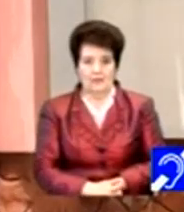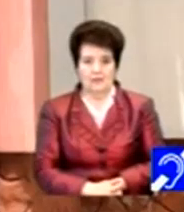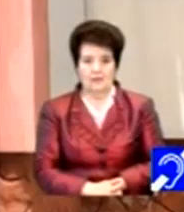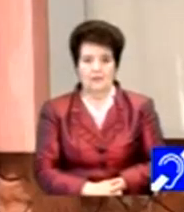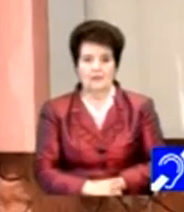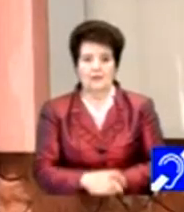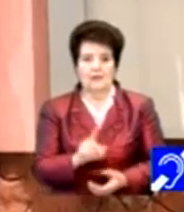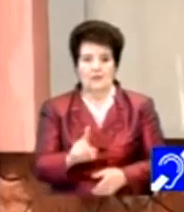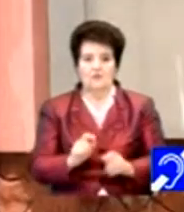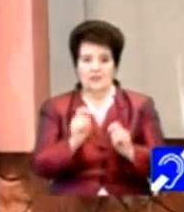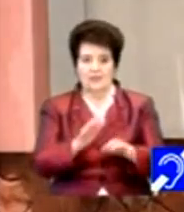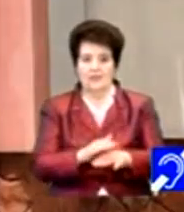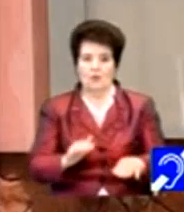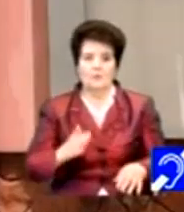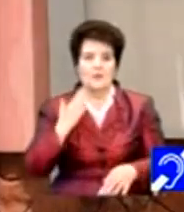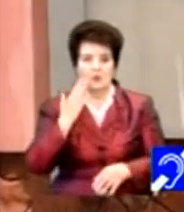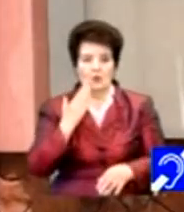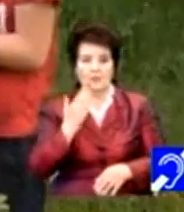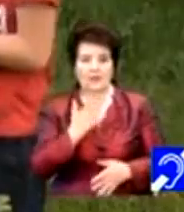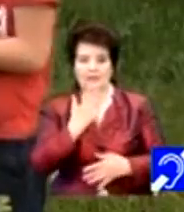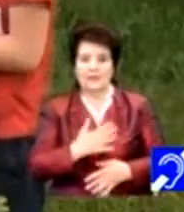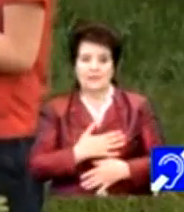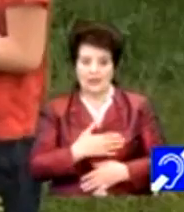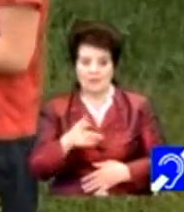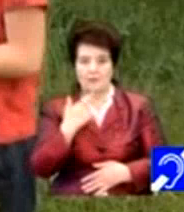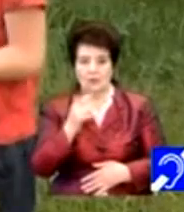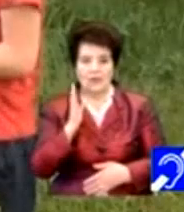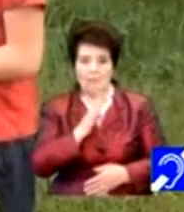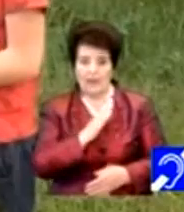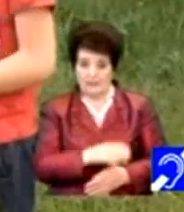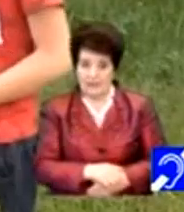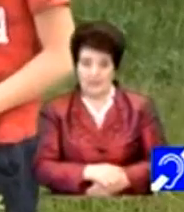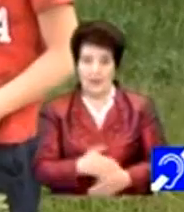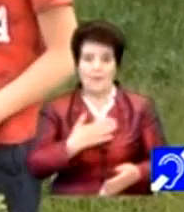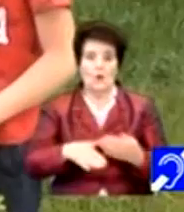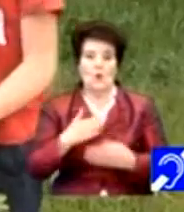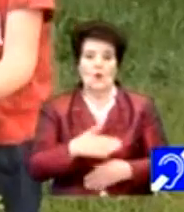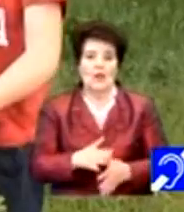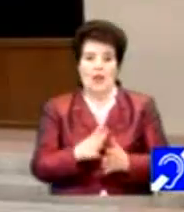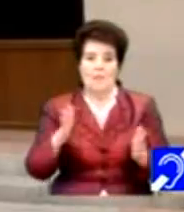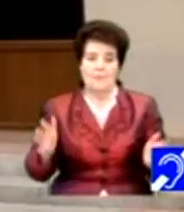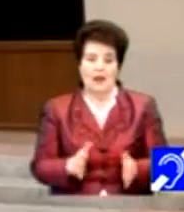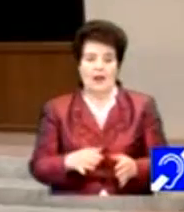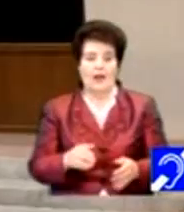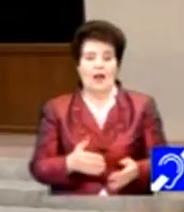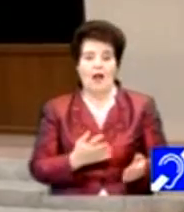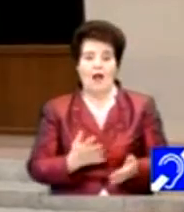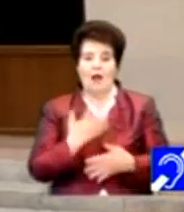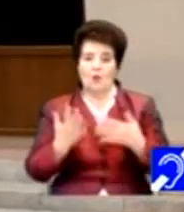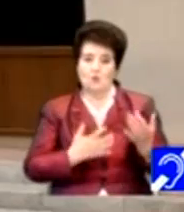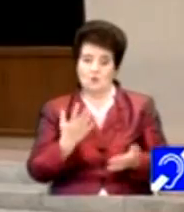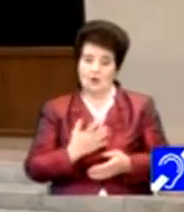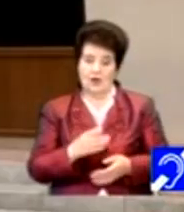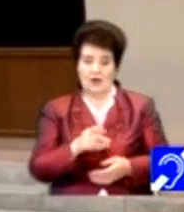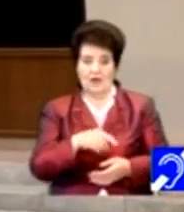Oxana Nichivorciuc și-a dat copilul la școala românească din dragoste pentru limba maternă. Mare a fost bucuria când, pentru a încuraja copiii din Ucraina să